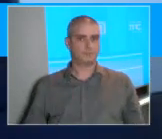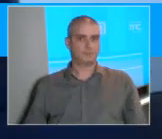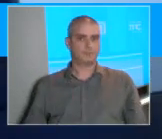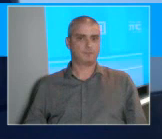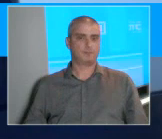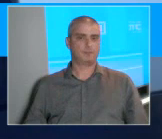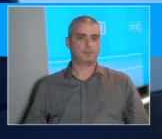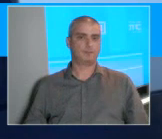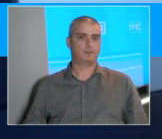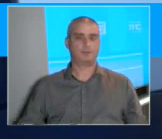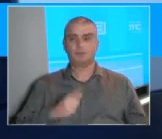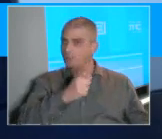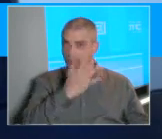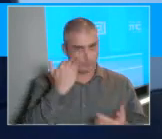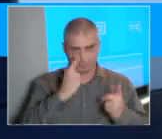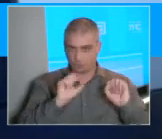הדברים,